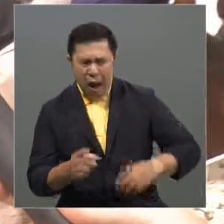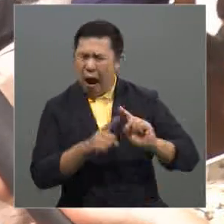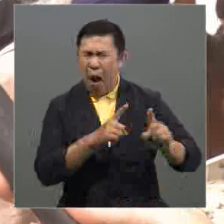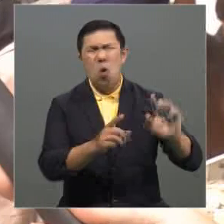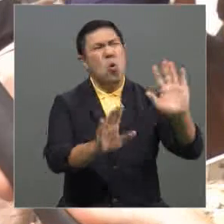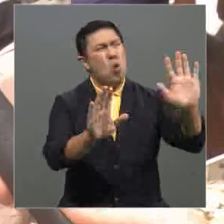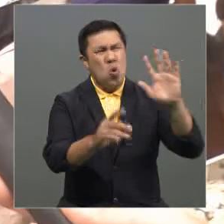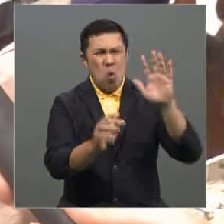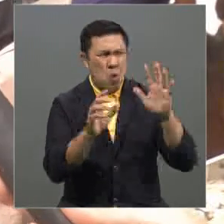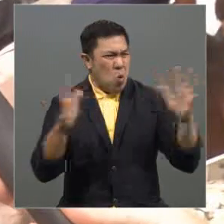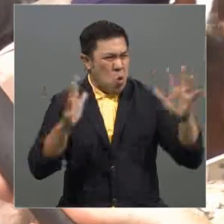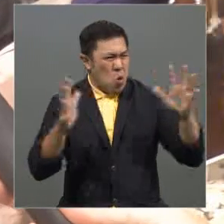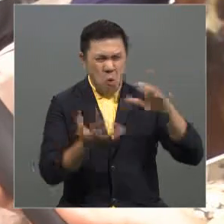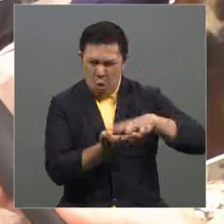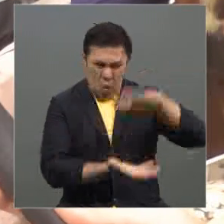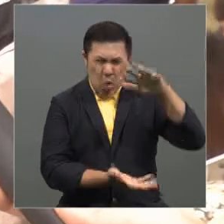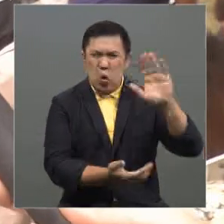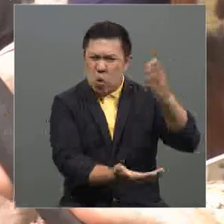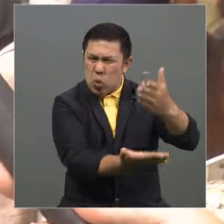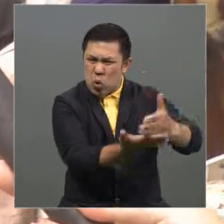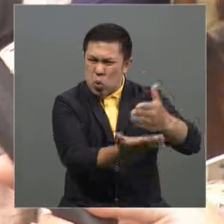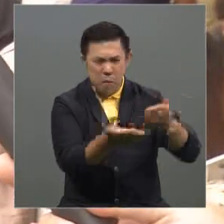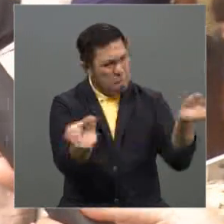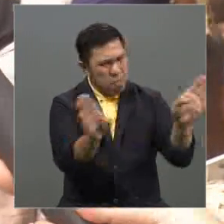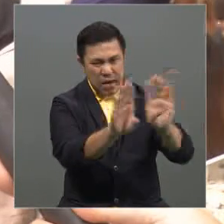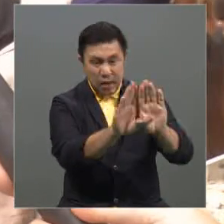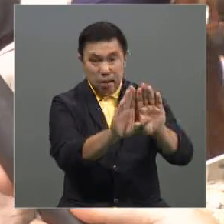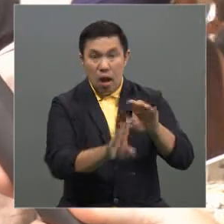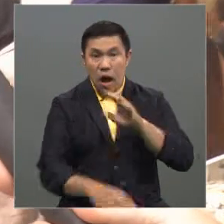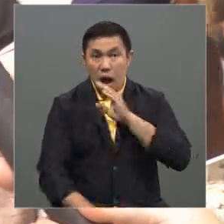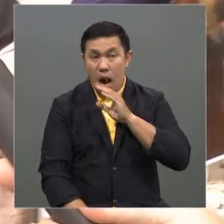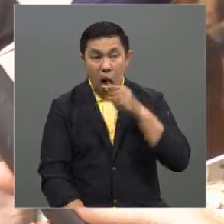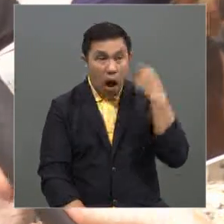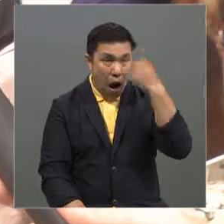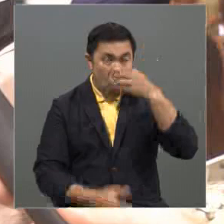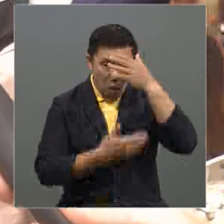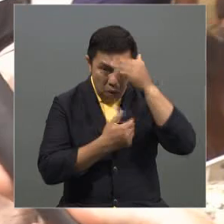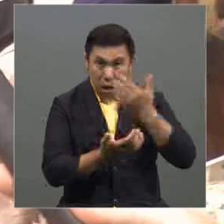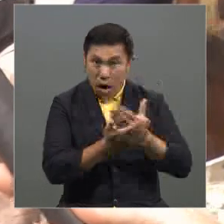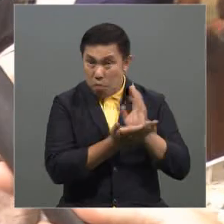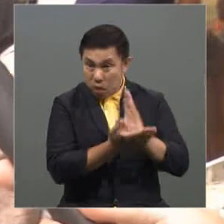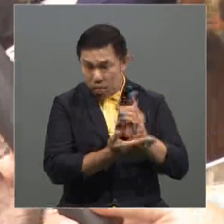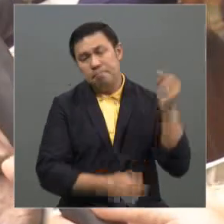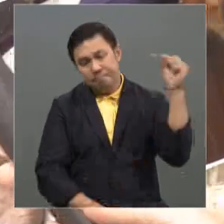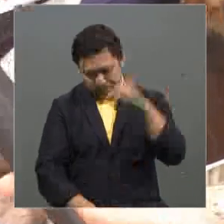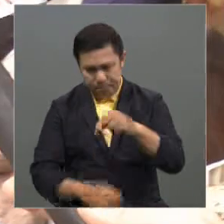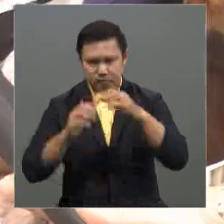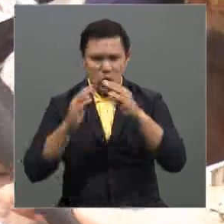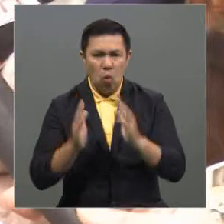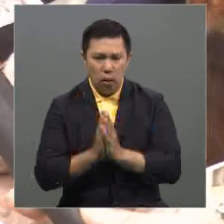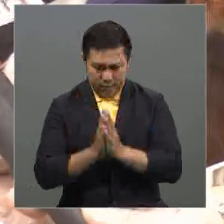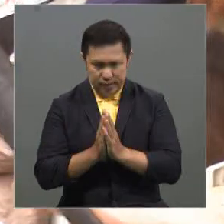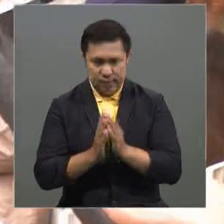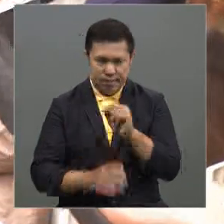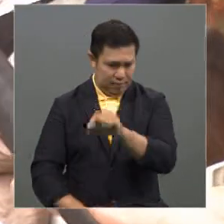งนี้ปิดขอปิดก่อนนะปิดเลยฮะแล้วก็ถ้าคนที่ประสงค์บริจาคเงินยังบริจาคได้อยู่นะครับเพราะทำมา